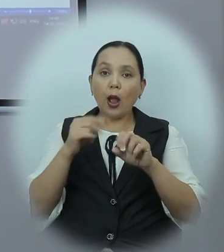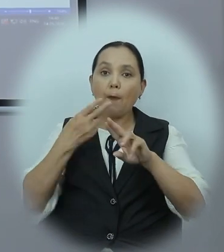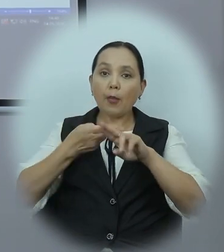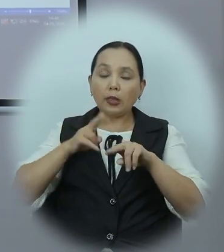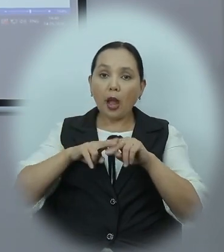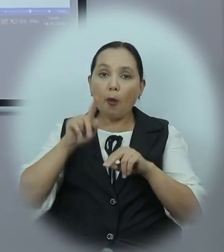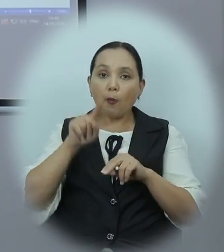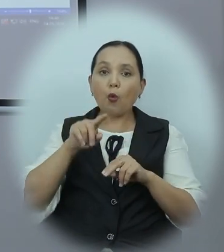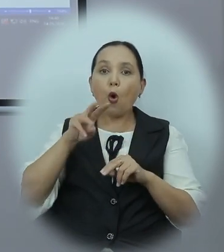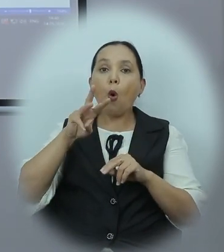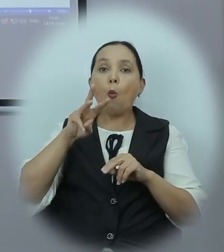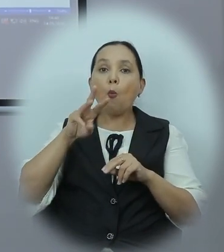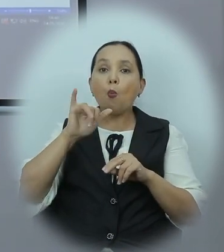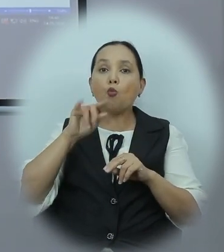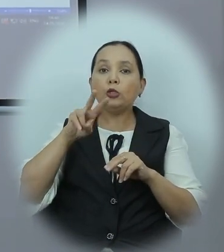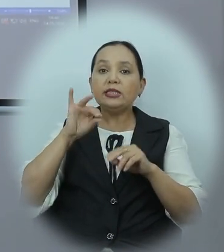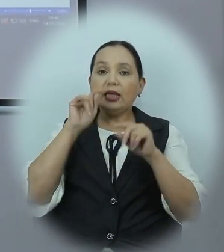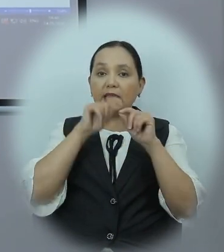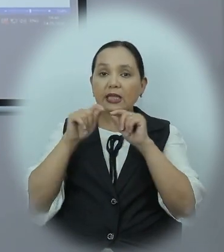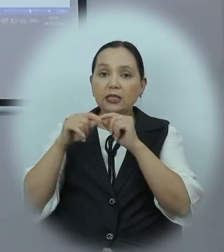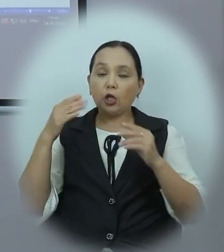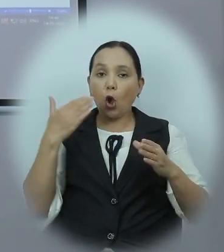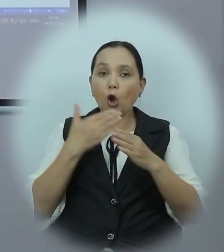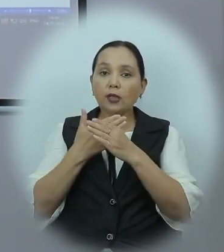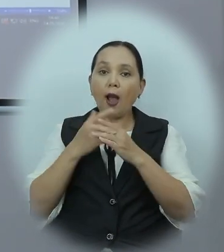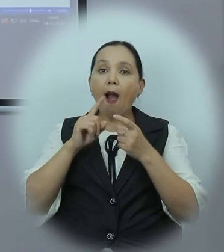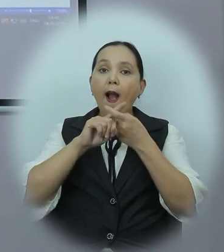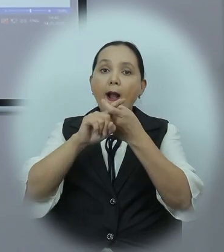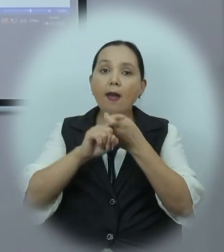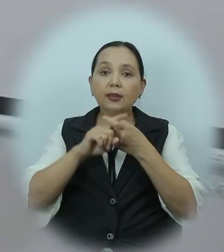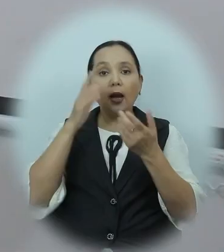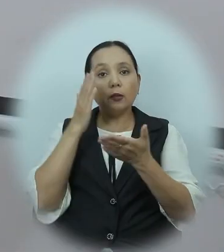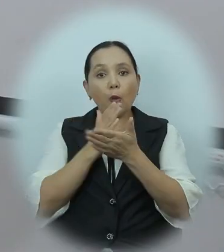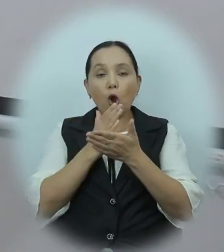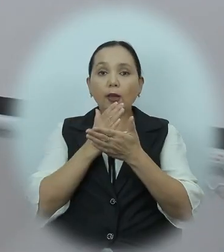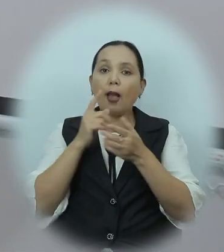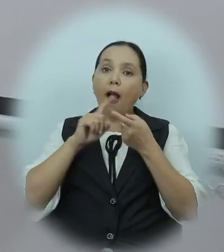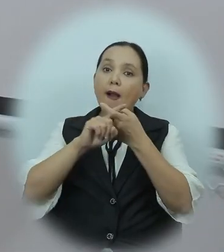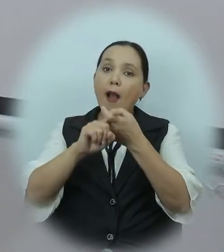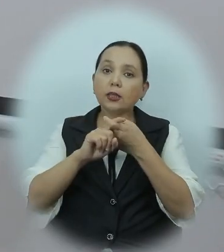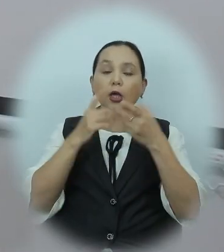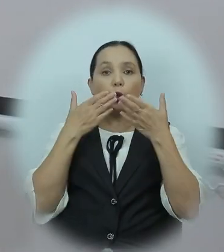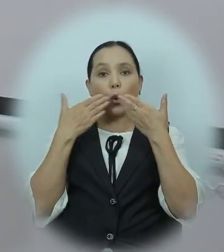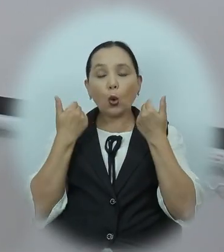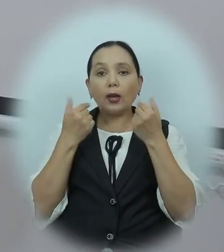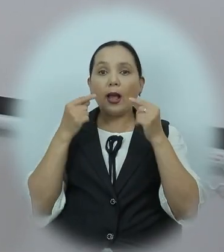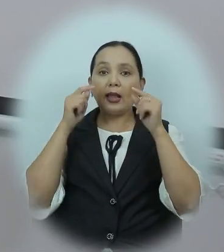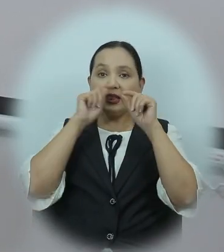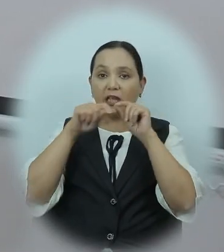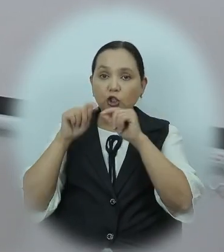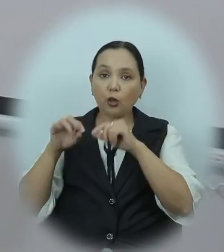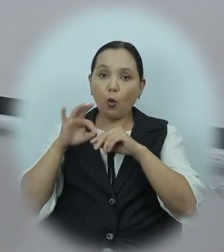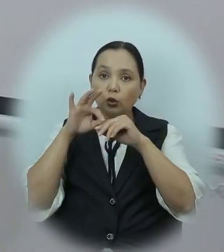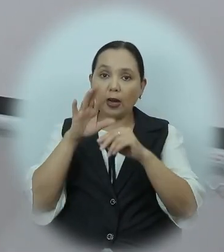bu multitester yordamida kontakt borligi yoki kontakt yo'qligi tekshirib